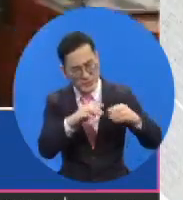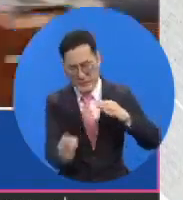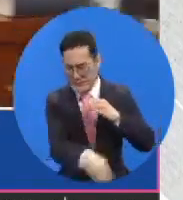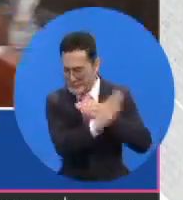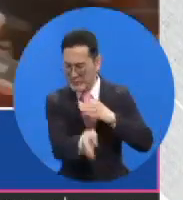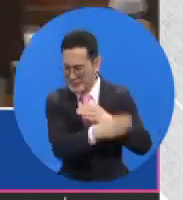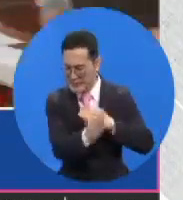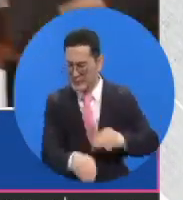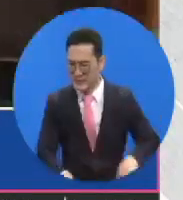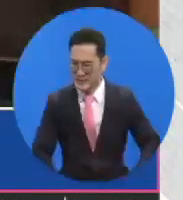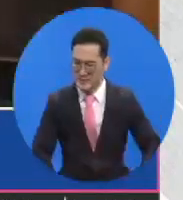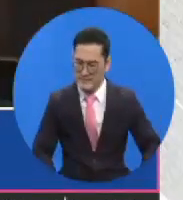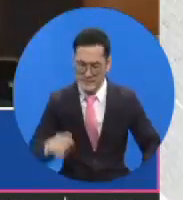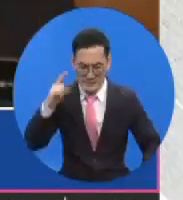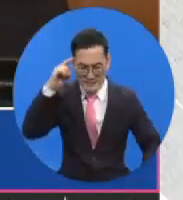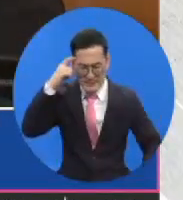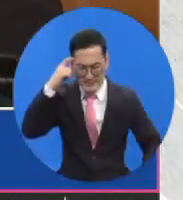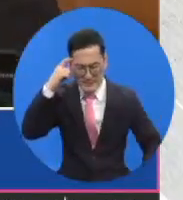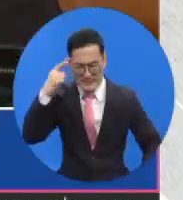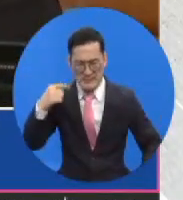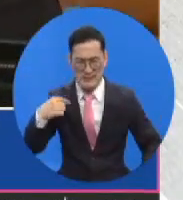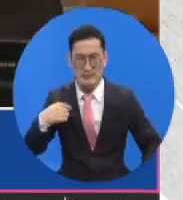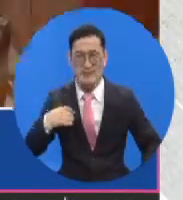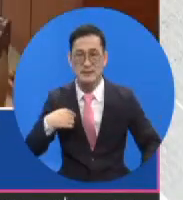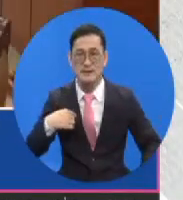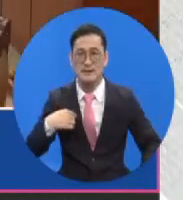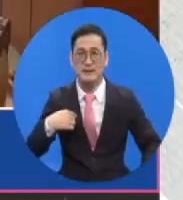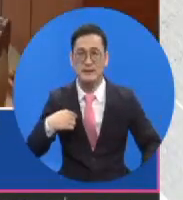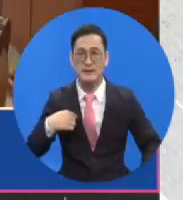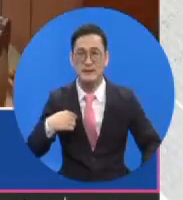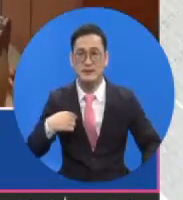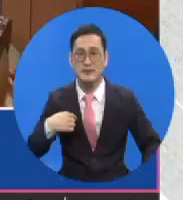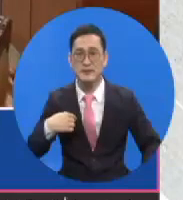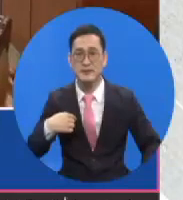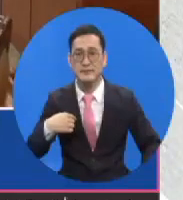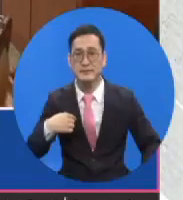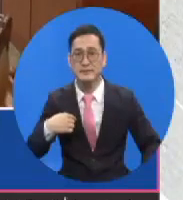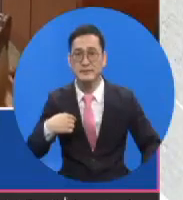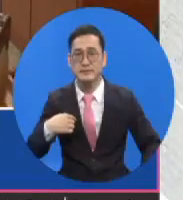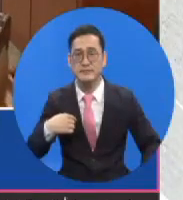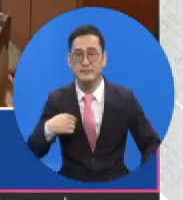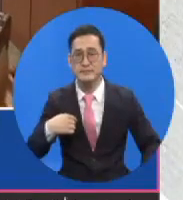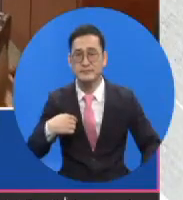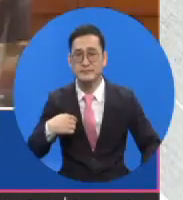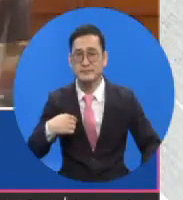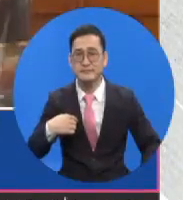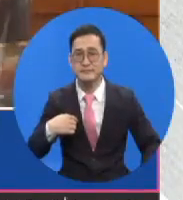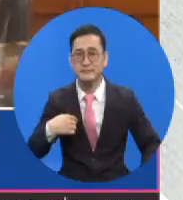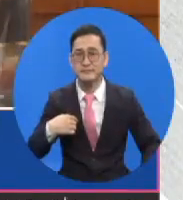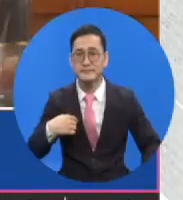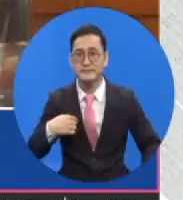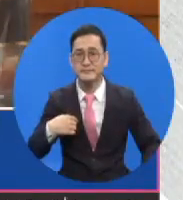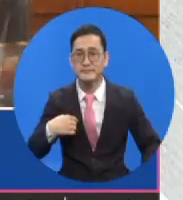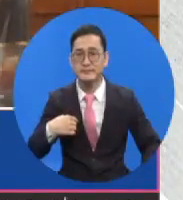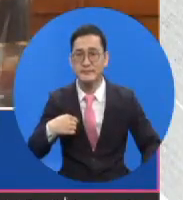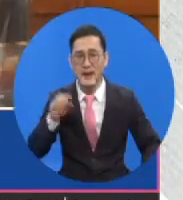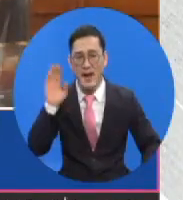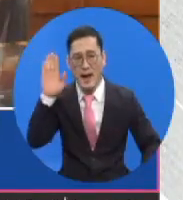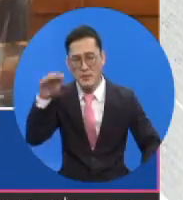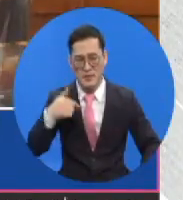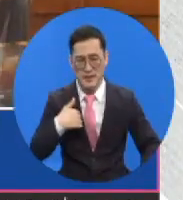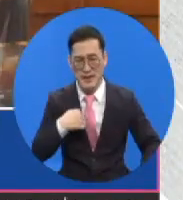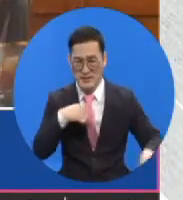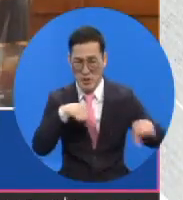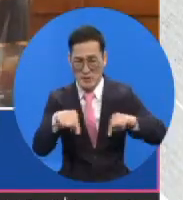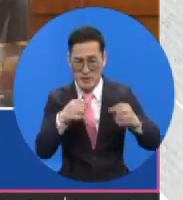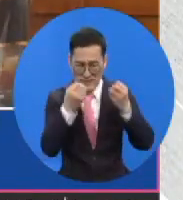그래서 이제 본인의 그러한 어떤 소신에서 뭐 조 전 장관이라든지 그런 수사도 시작을 했을지 모르는데 그러면 내가 가서 어떻게 한번